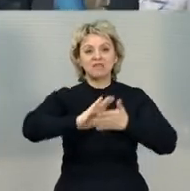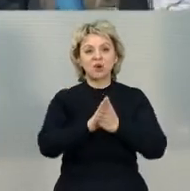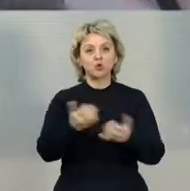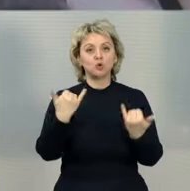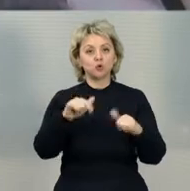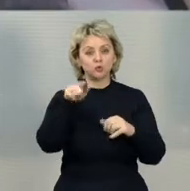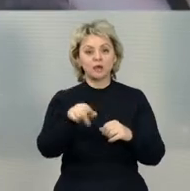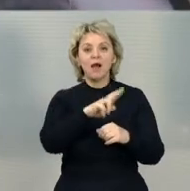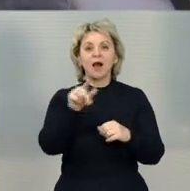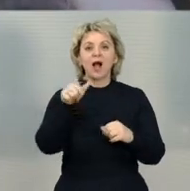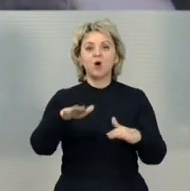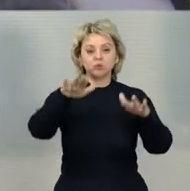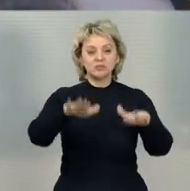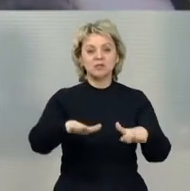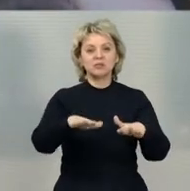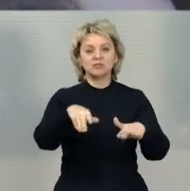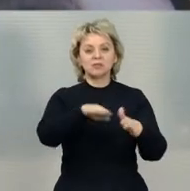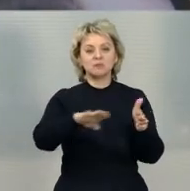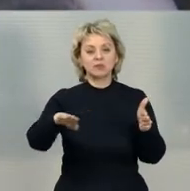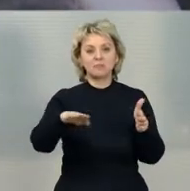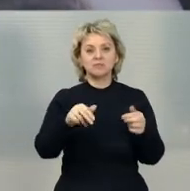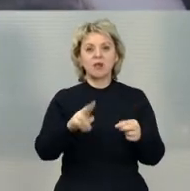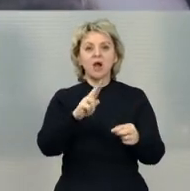чуда. Как он держится, интересно,